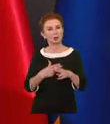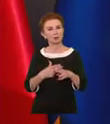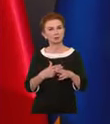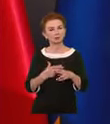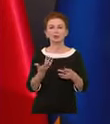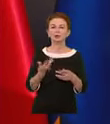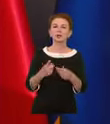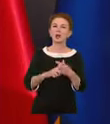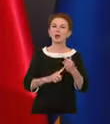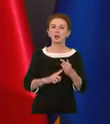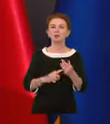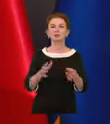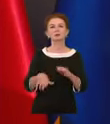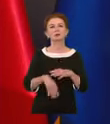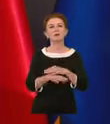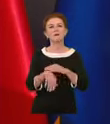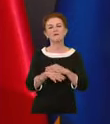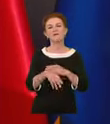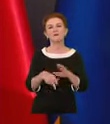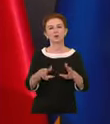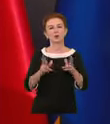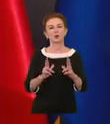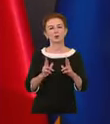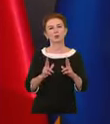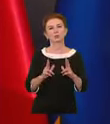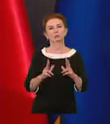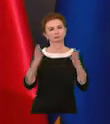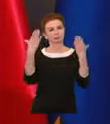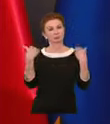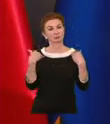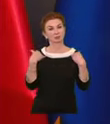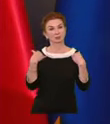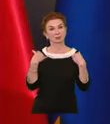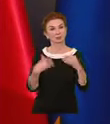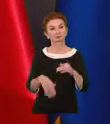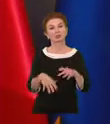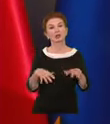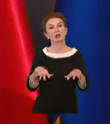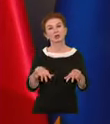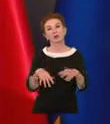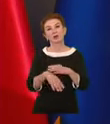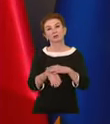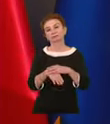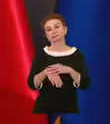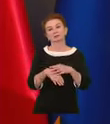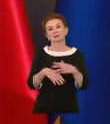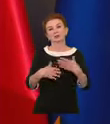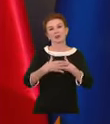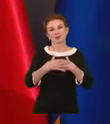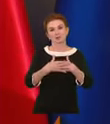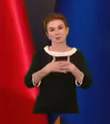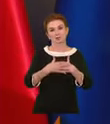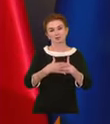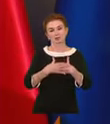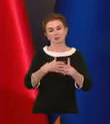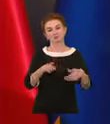łóżek szpitalnych, od liczby wolnych respiratorów, czyli mówiąc wprost, od stopnia, w jakim